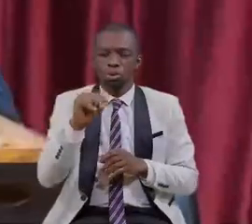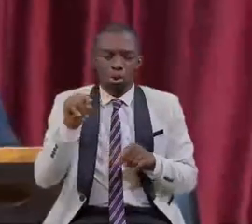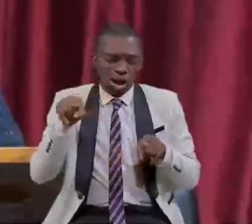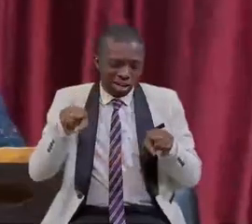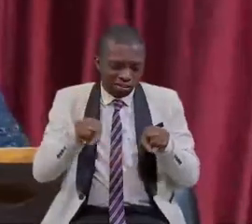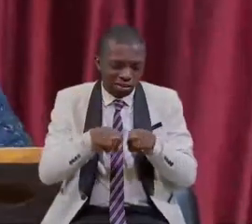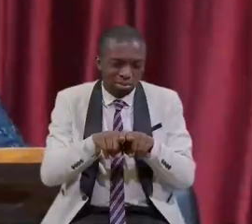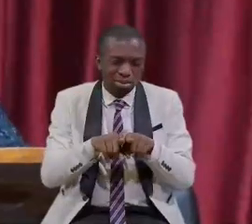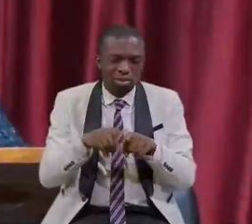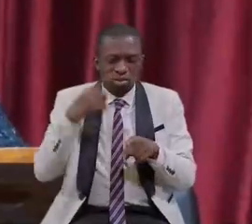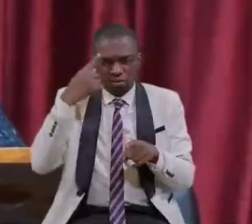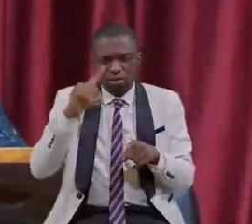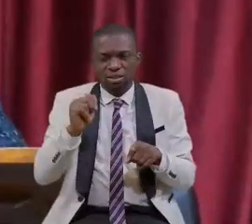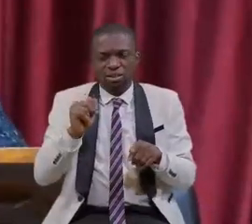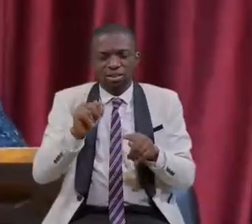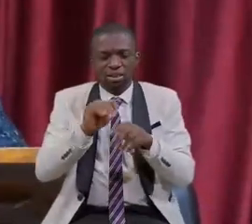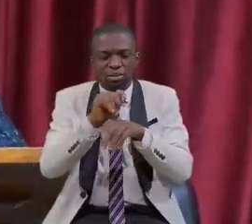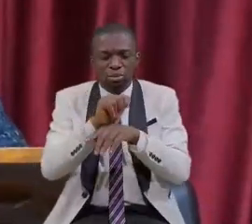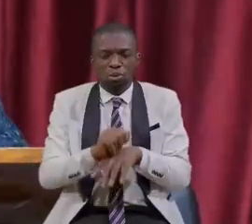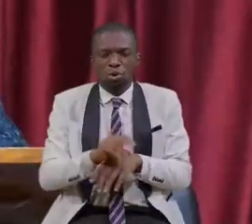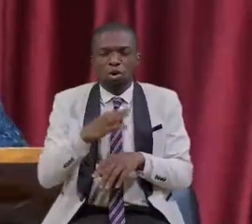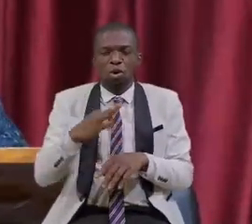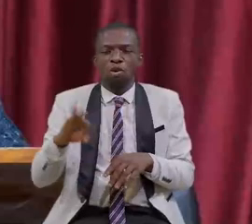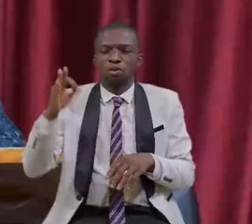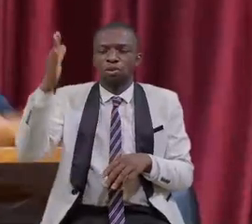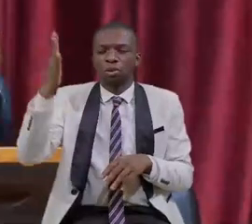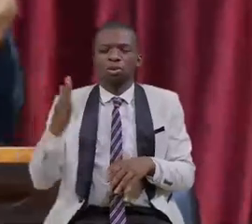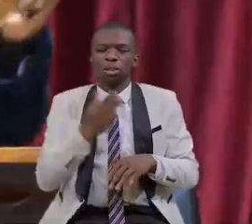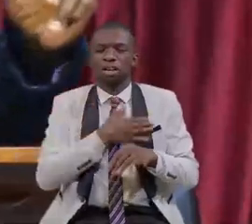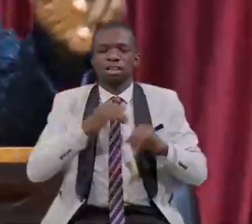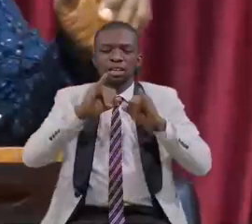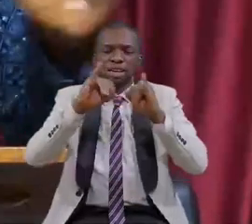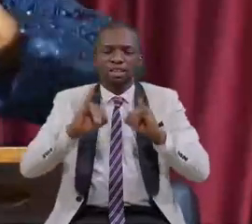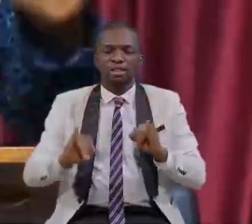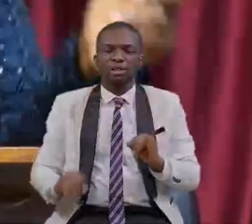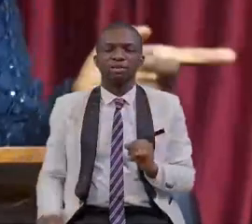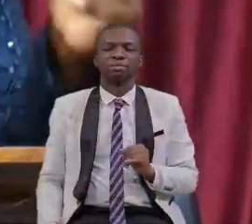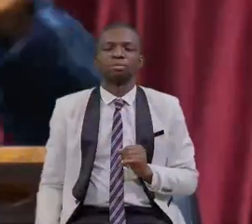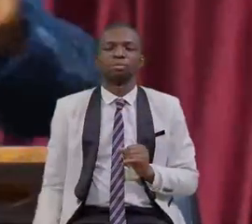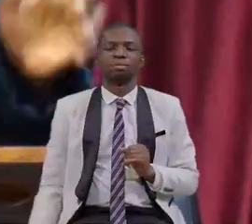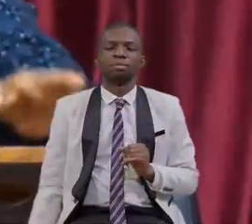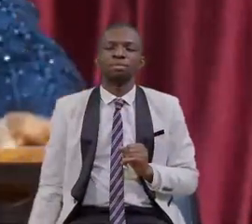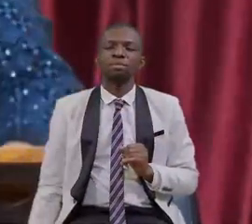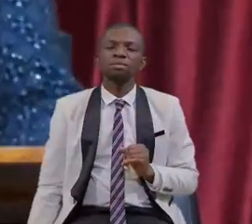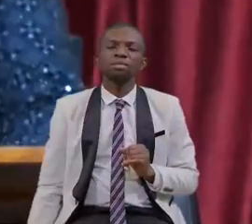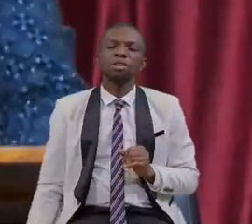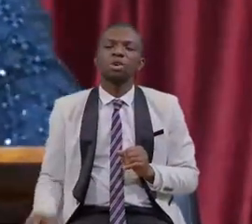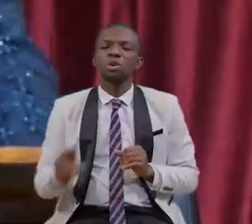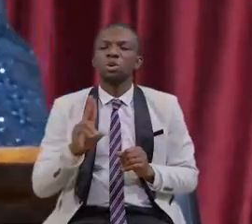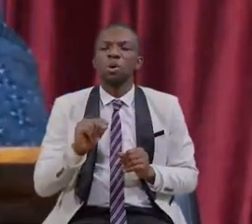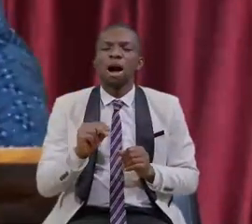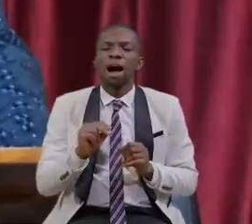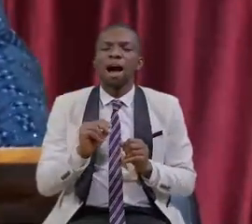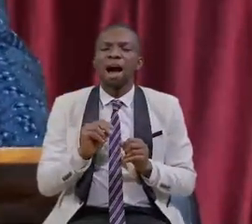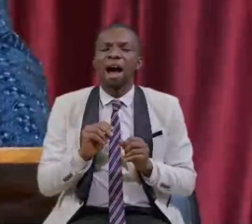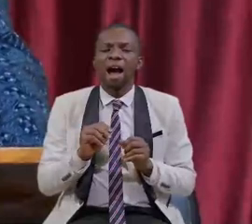Il dit qu'il n'y a pas d'accord entre le temple de Dieu et le temple des idoles. Il n'y a pas de rapport entre les